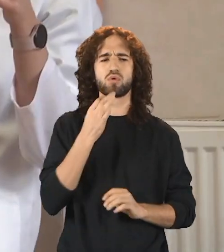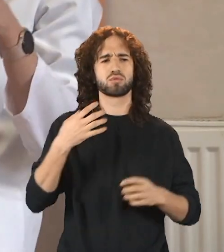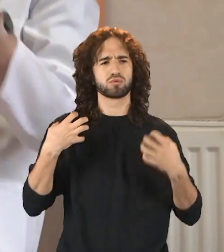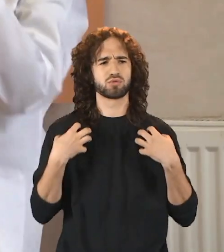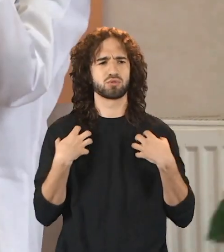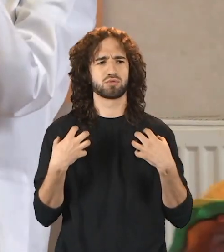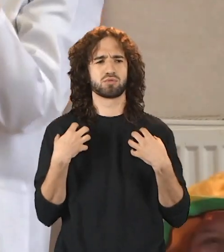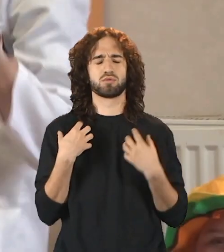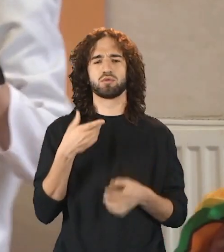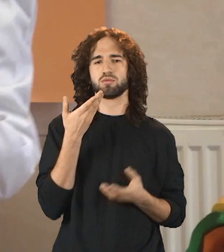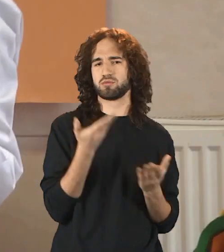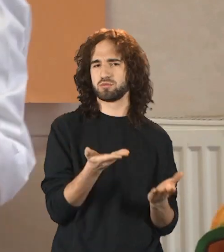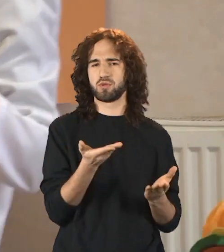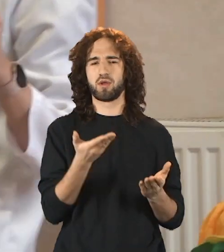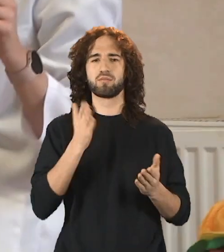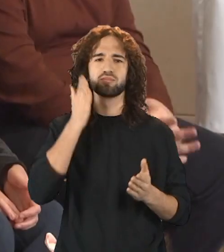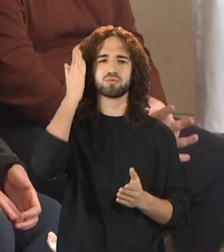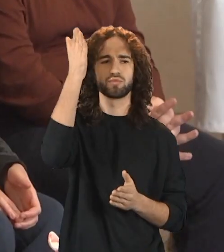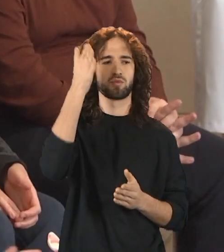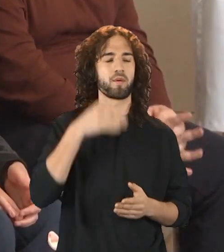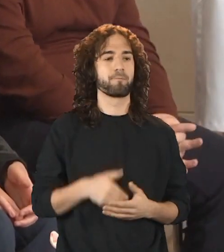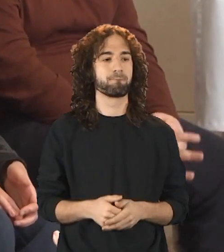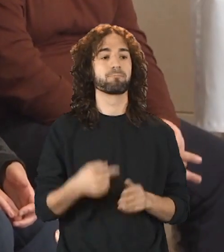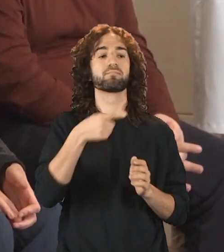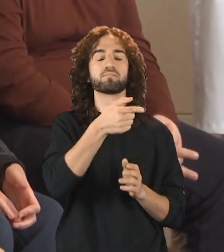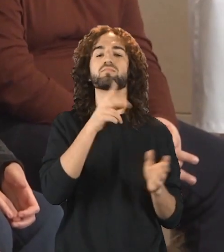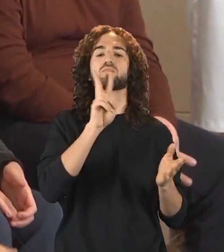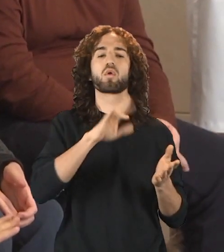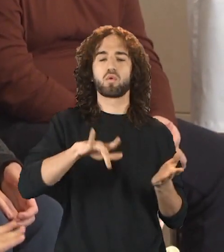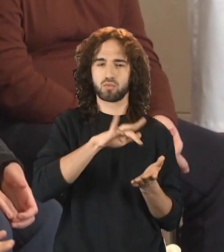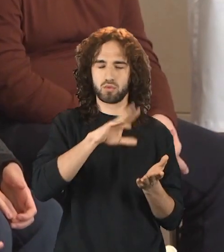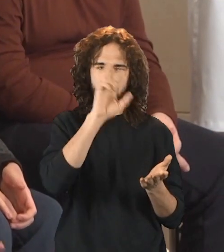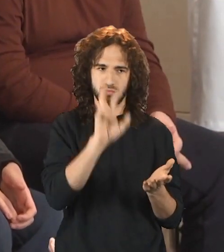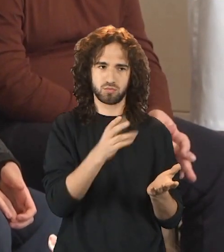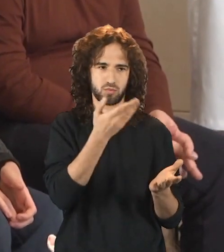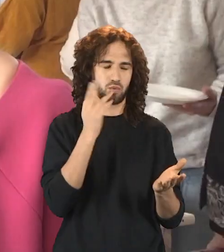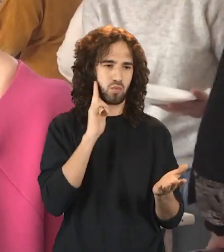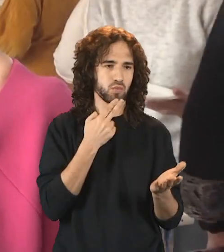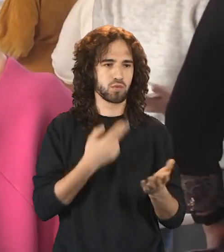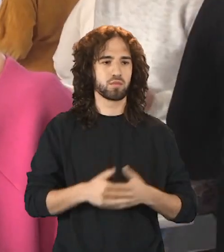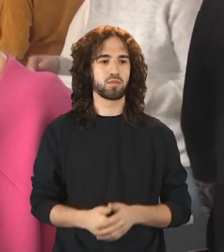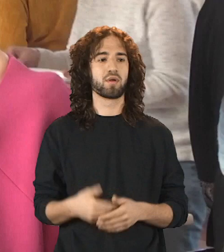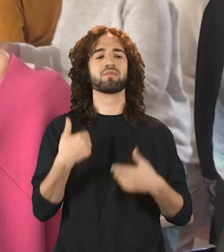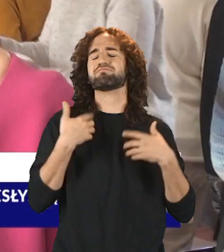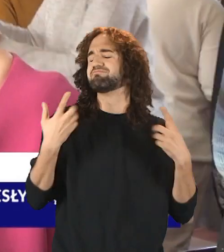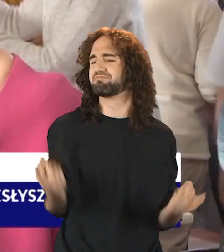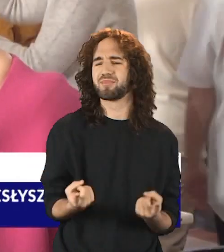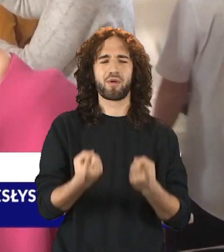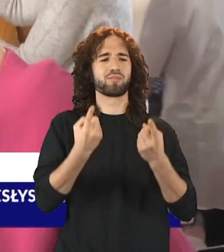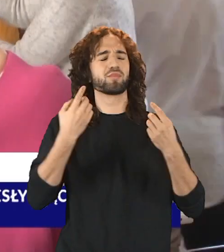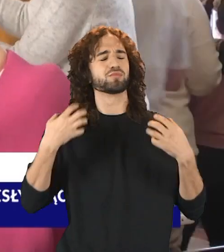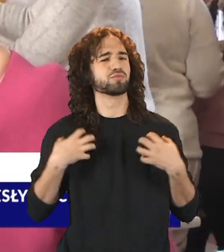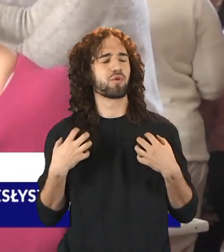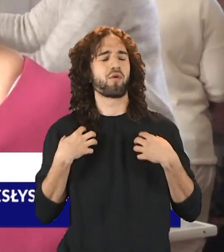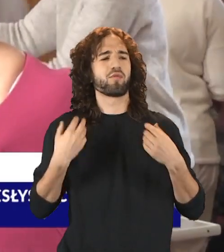się w ośrodku szkolno-wychowawczym dla niesłyszących i słabosłyszących w Raciborzu. Dzisiaj w naszym ośrodku promujemy zdrowe żywienie,